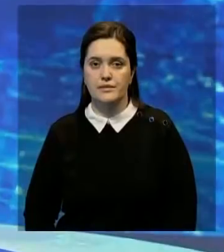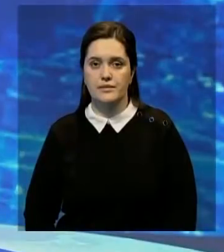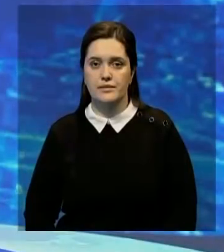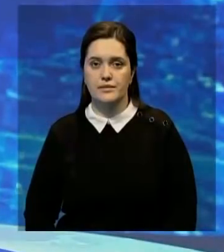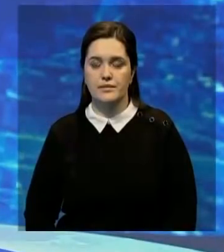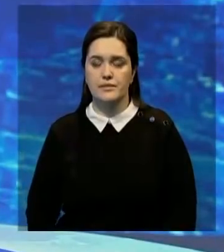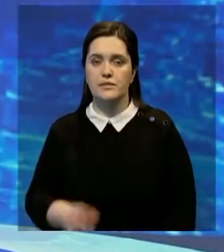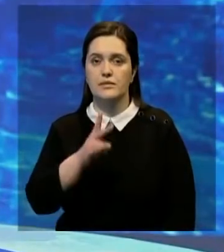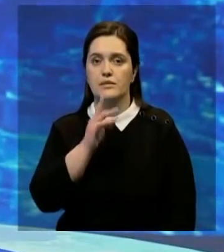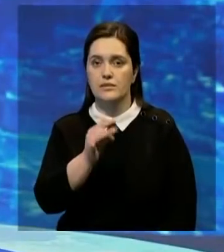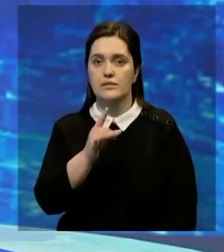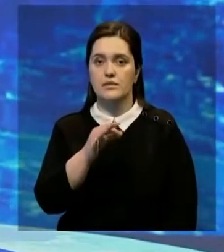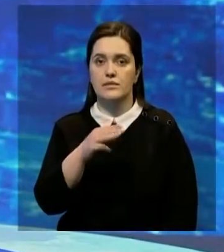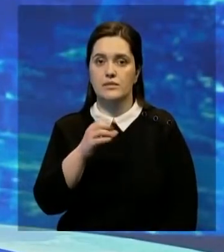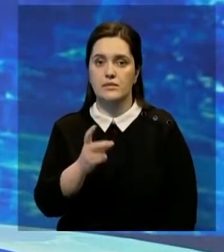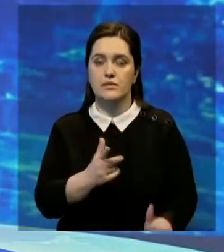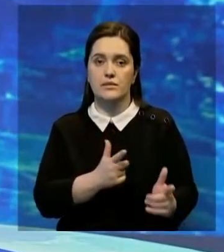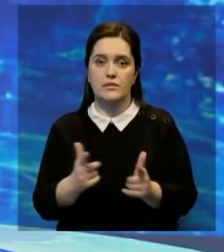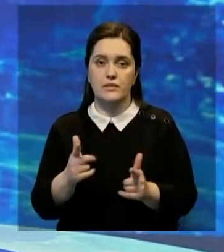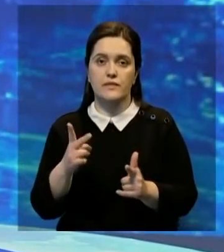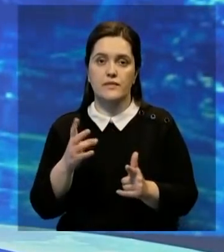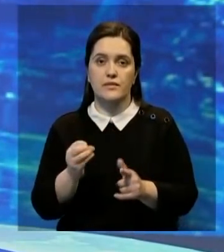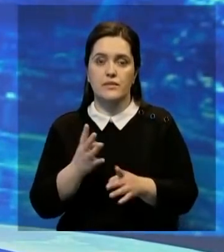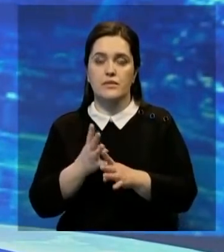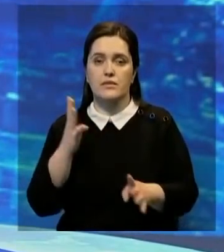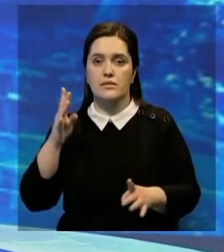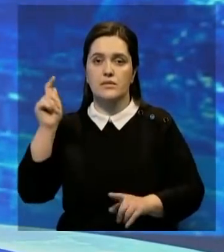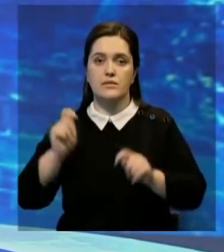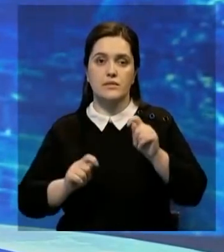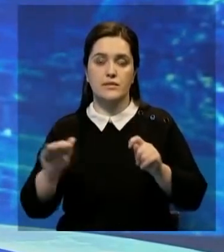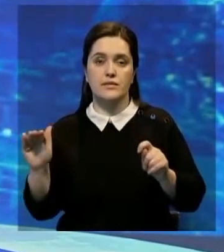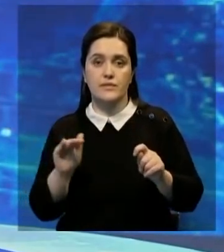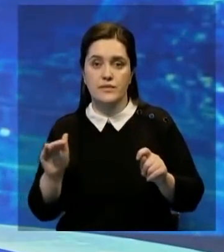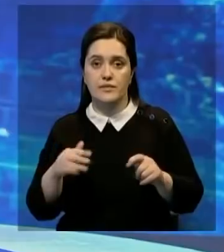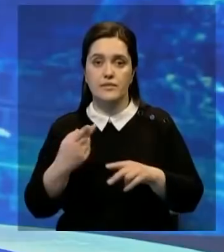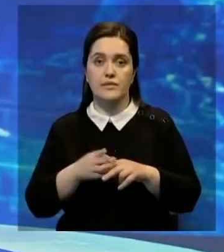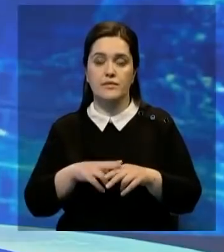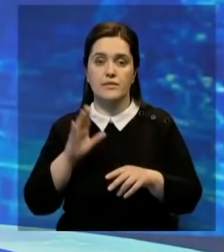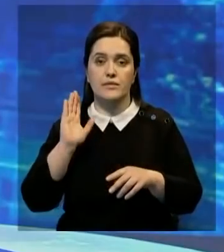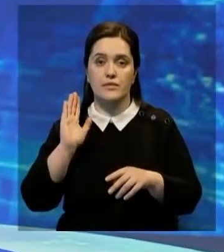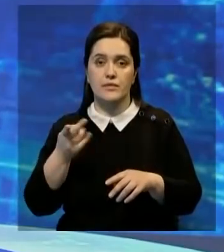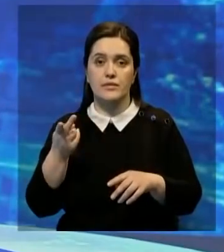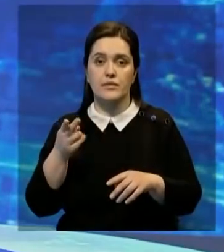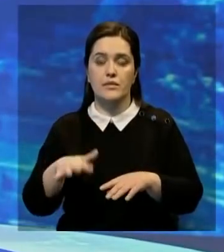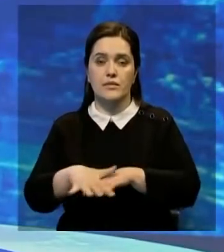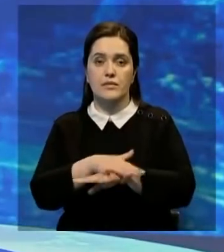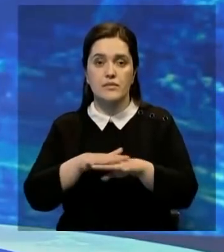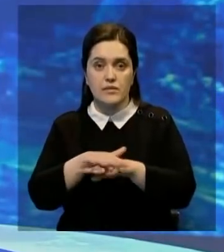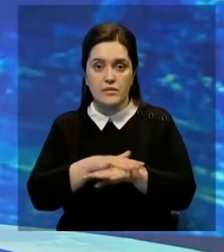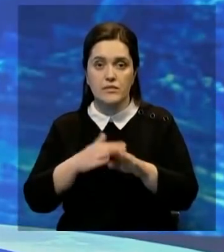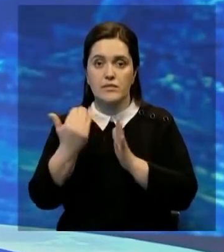нур отан начал подготовку к вне очередному съезду феврале в публичном формате запустит платформу для формирования